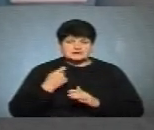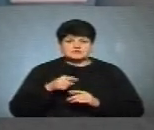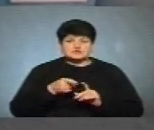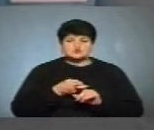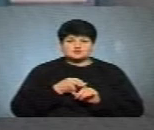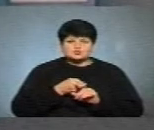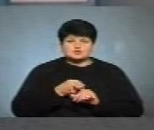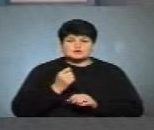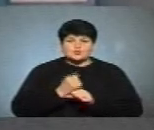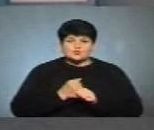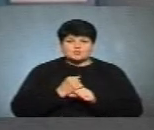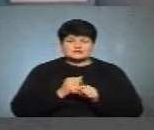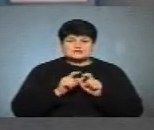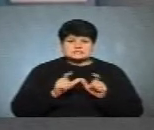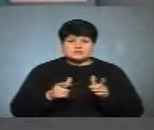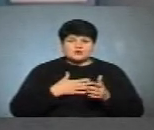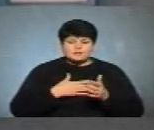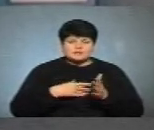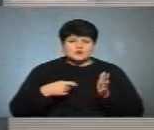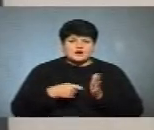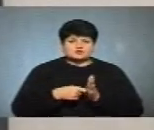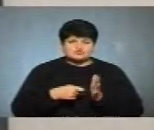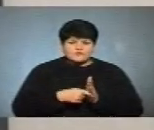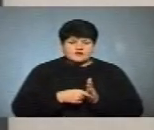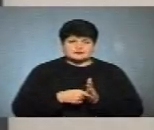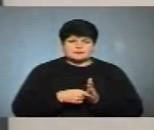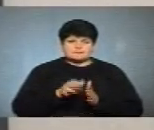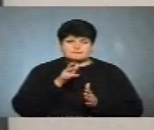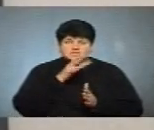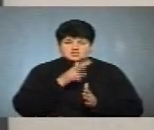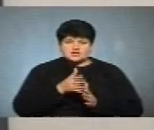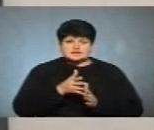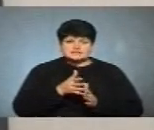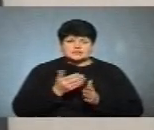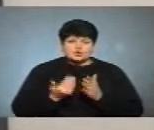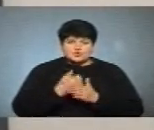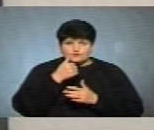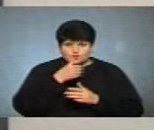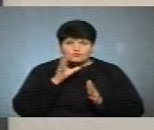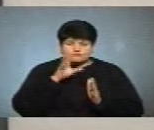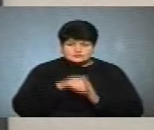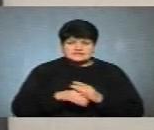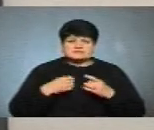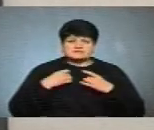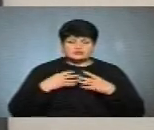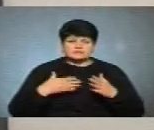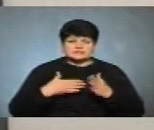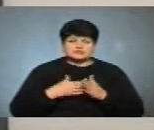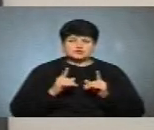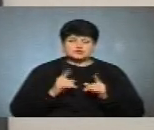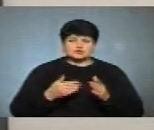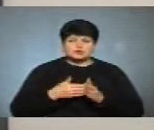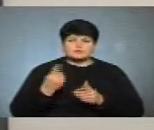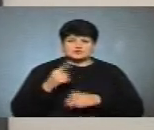стосуються, зокрема, роботи закладів громадського харчування під час і нового року, в тому числі святкування лише до першої години